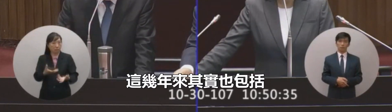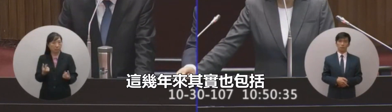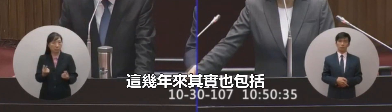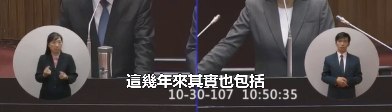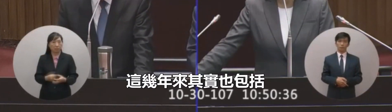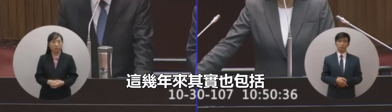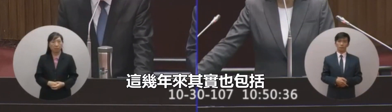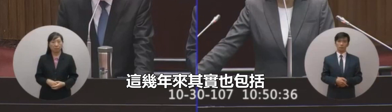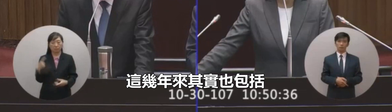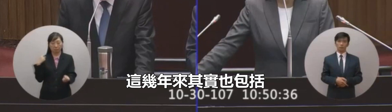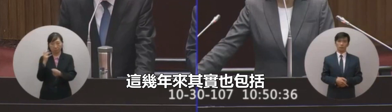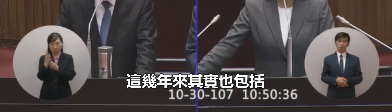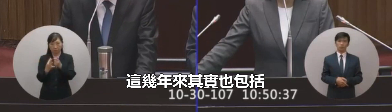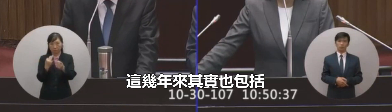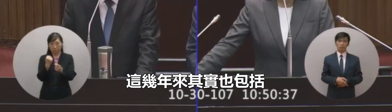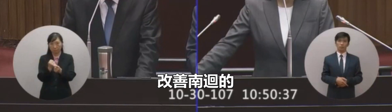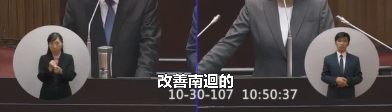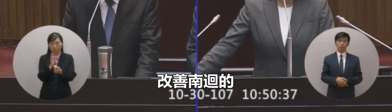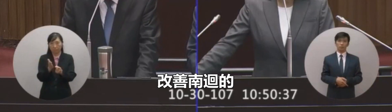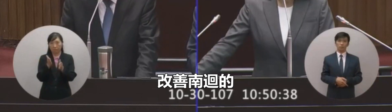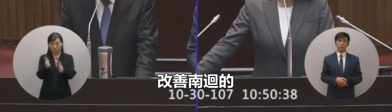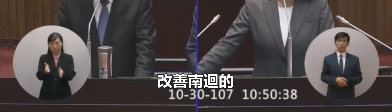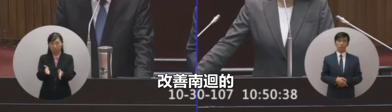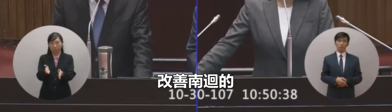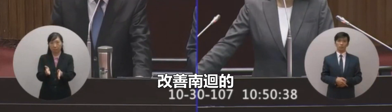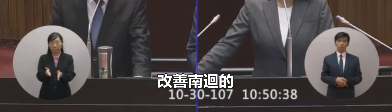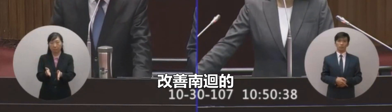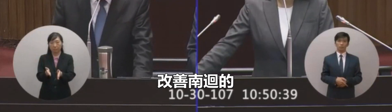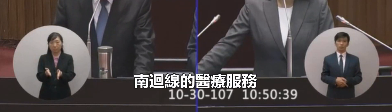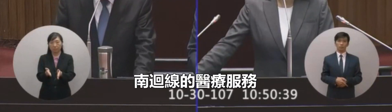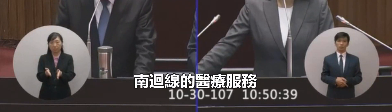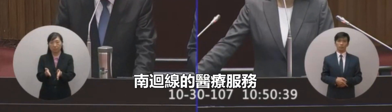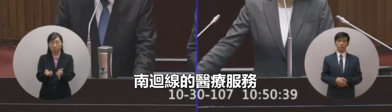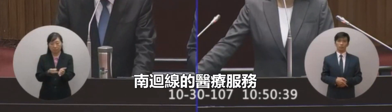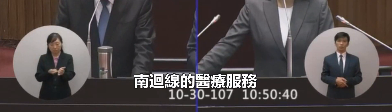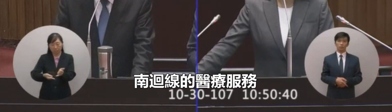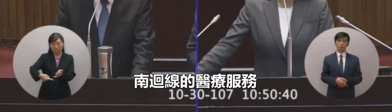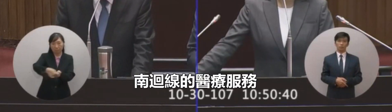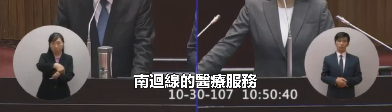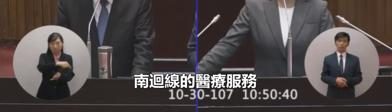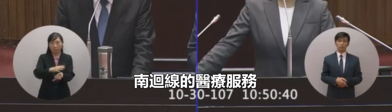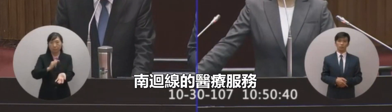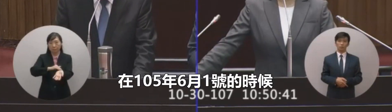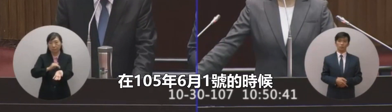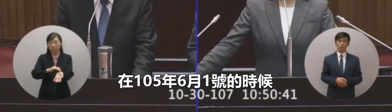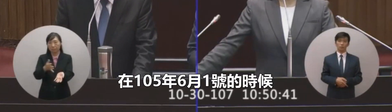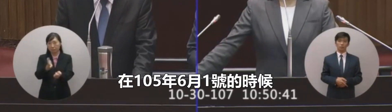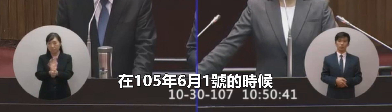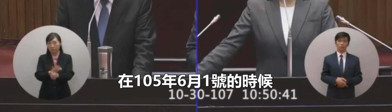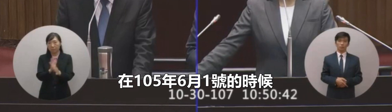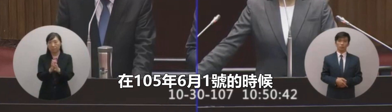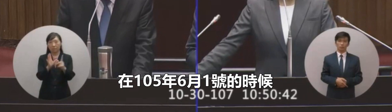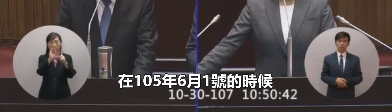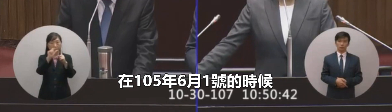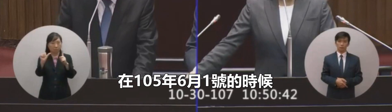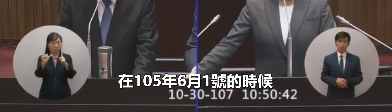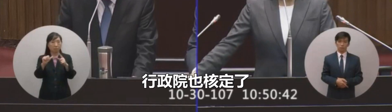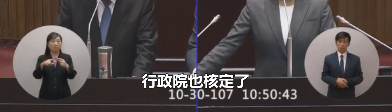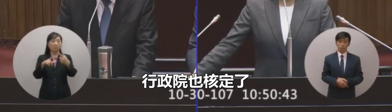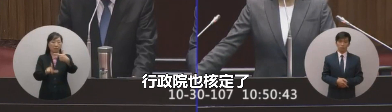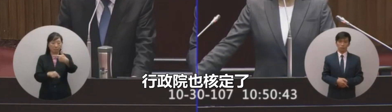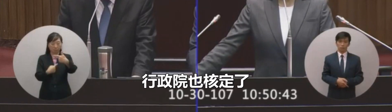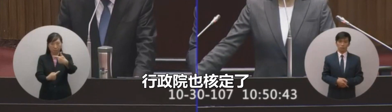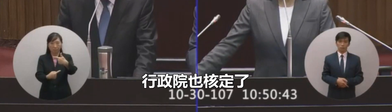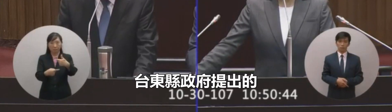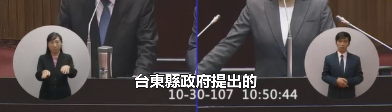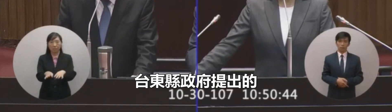那这几年来其实也包括在改善南回县的医疗服务，在105年6月1号的时候，